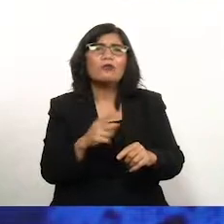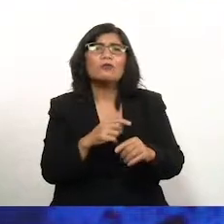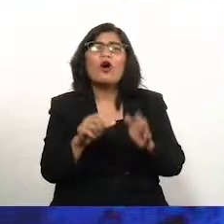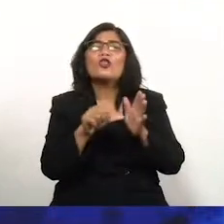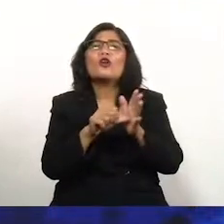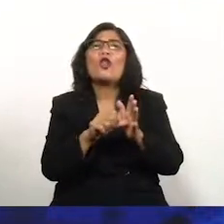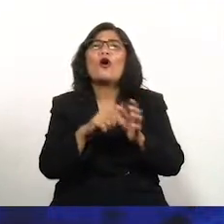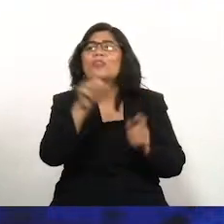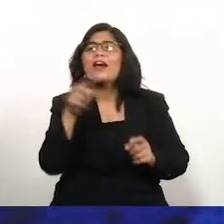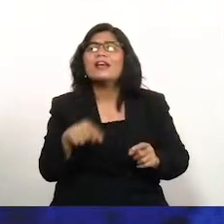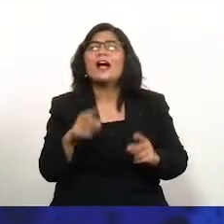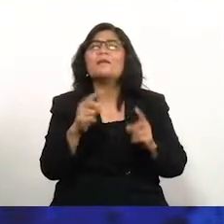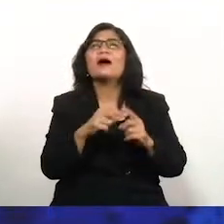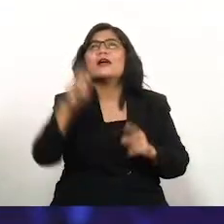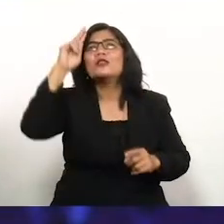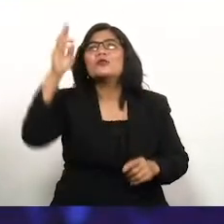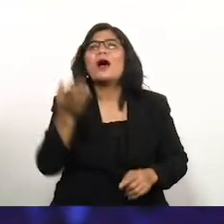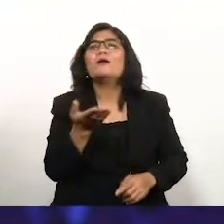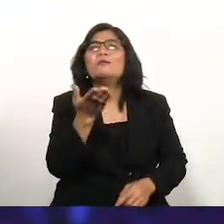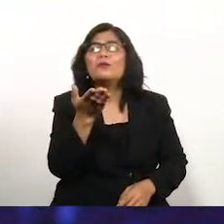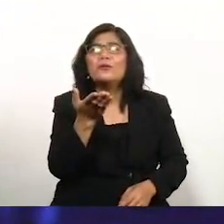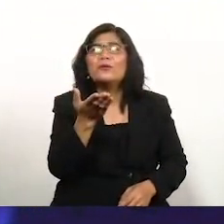tanyakan pada Tuhanmu